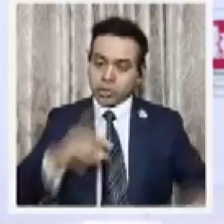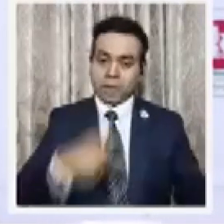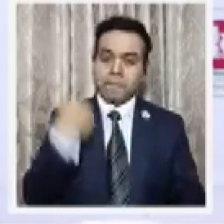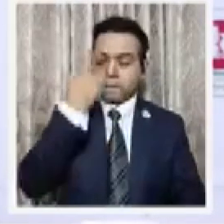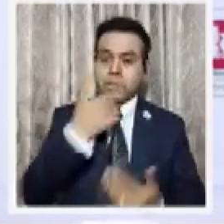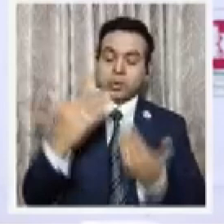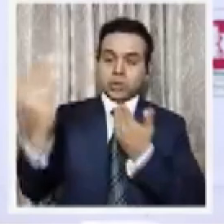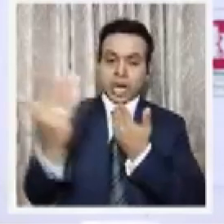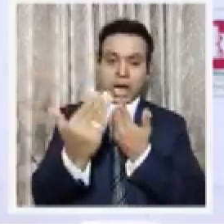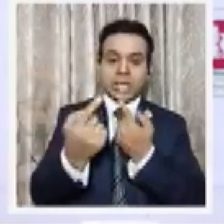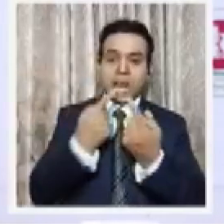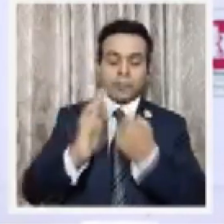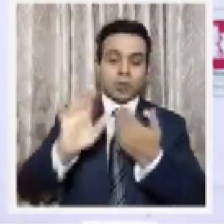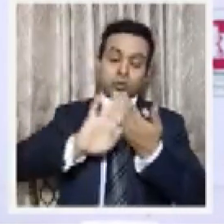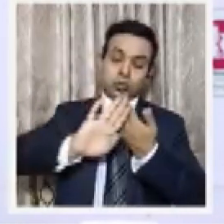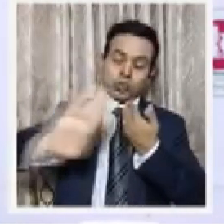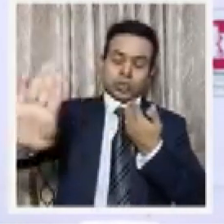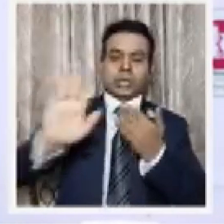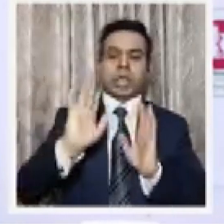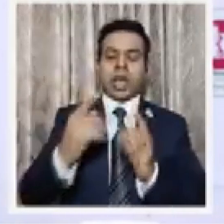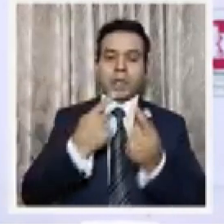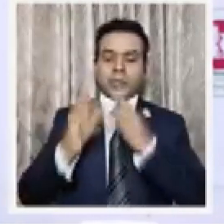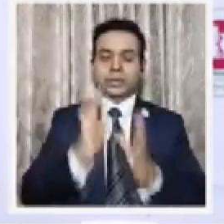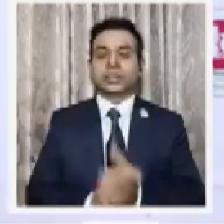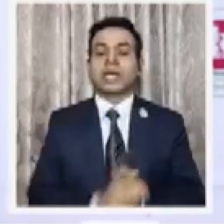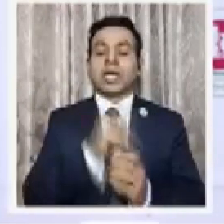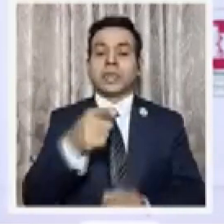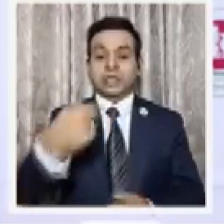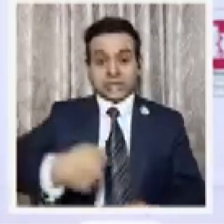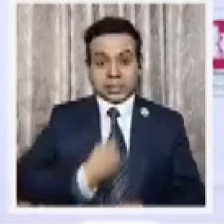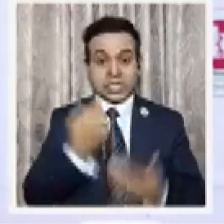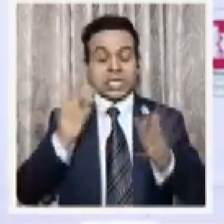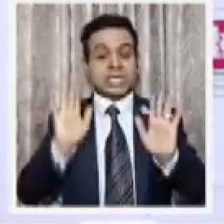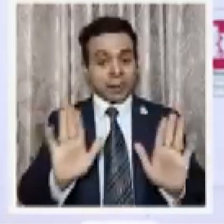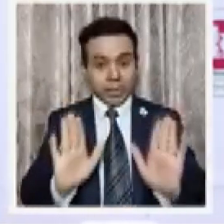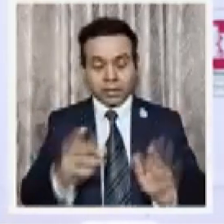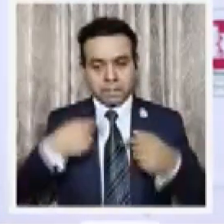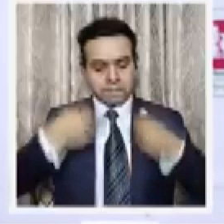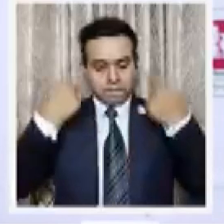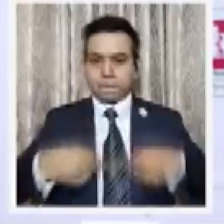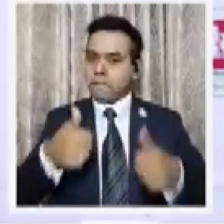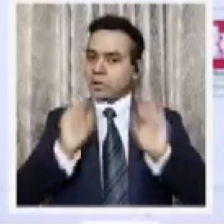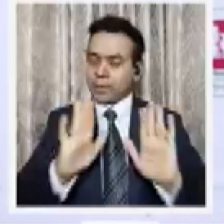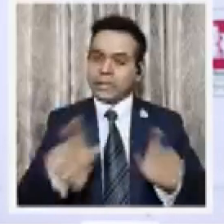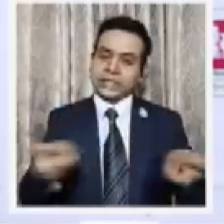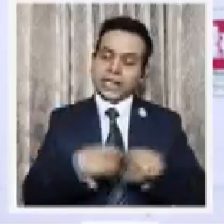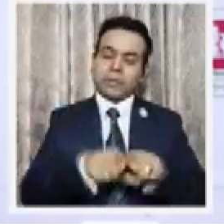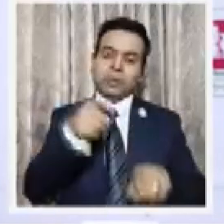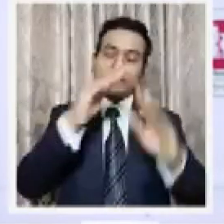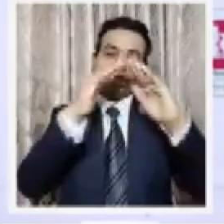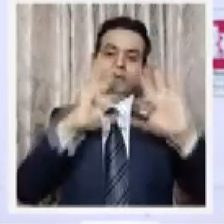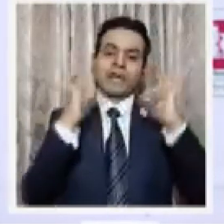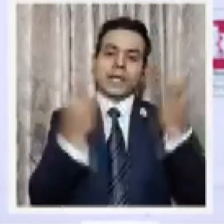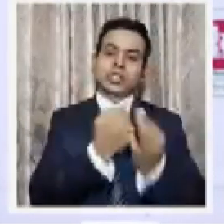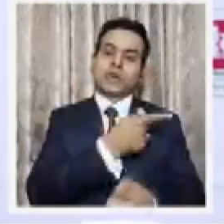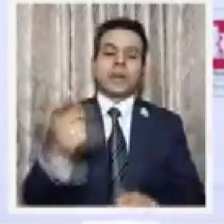মাস্ক পরি এবং বারবার সাবান পানি দিয়ে 20 সেকেন্ড ধরে হাত ধুই, সামাজিক দূরত্ব বজায় রেখে চলাফেরা করি। আপনার